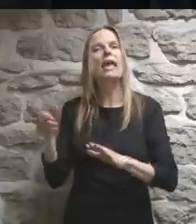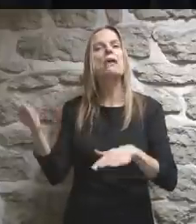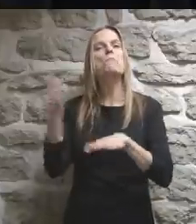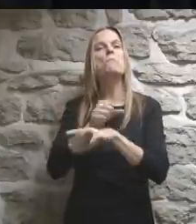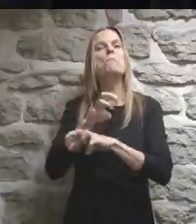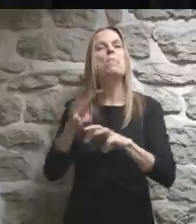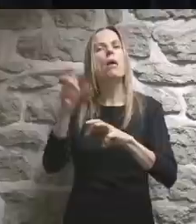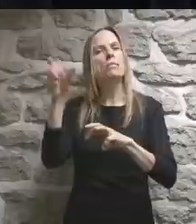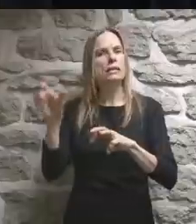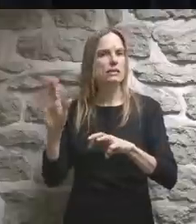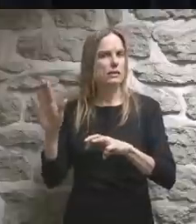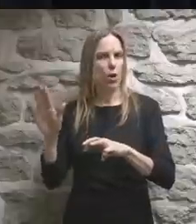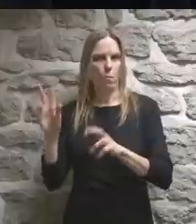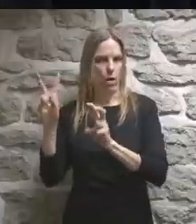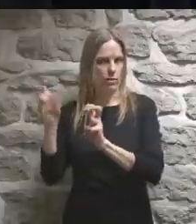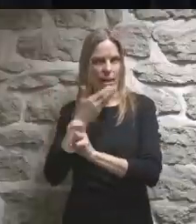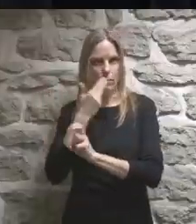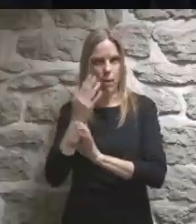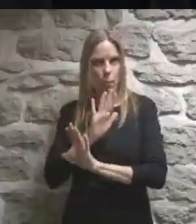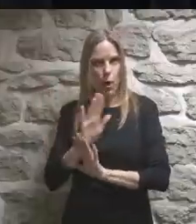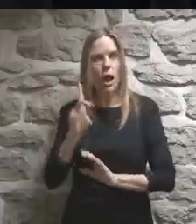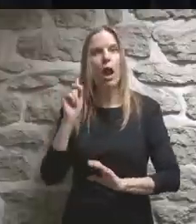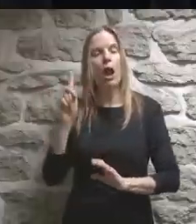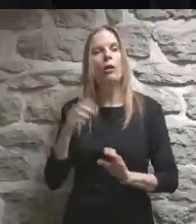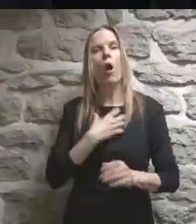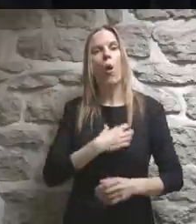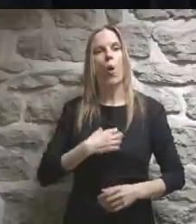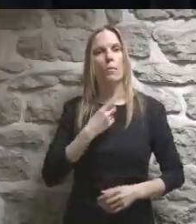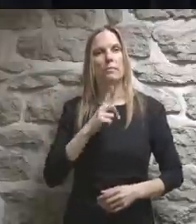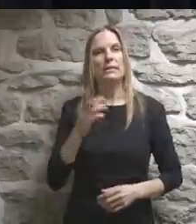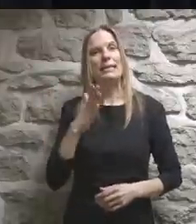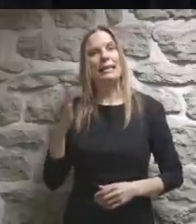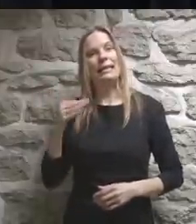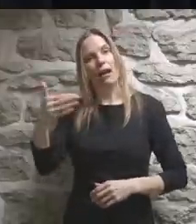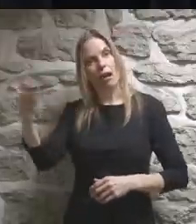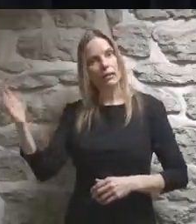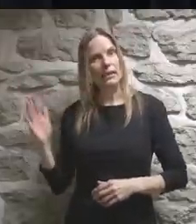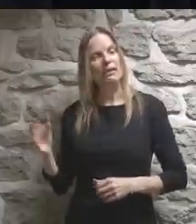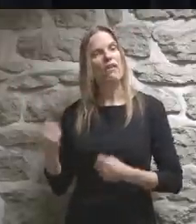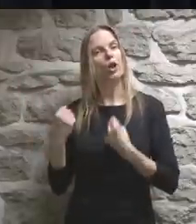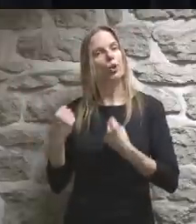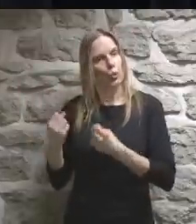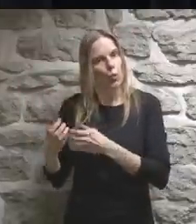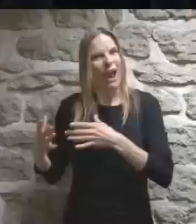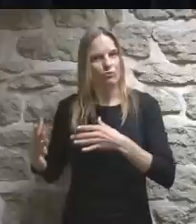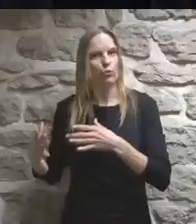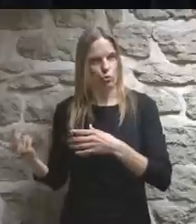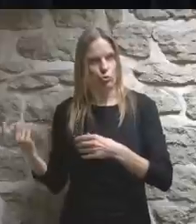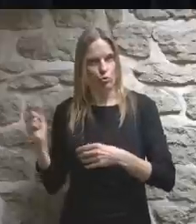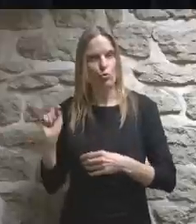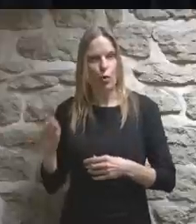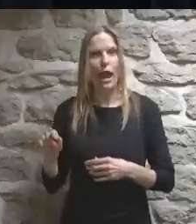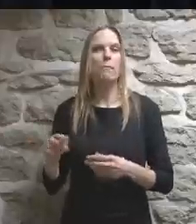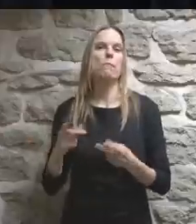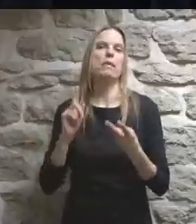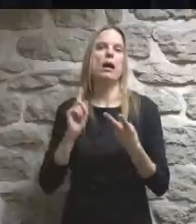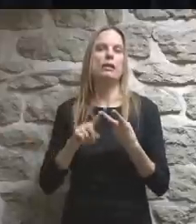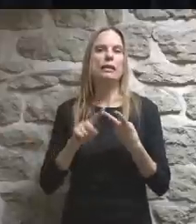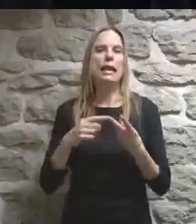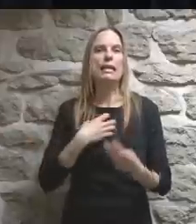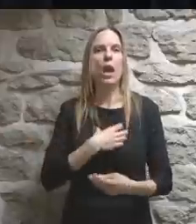tase. Oluline on see, et idatiiva tugevdus tuleb ja teiseks siis see,